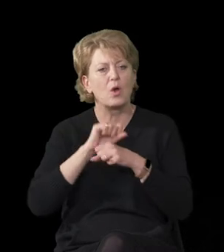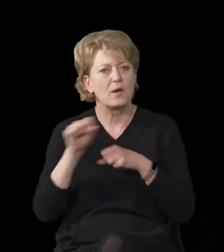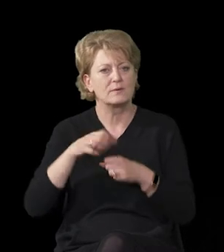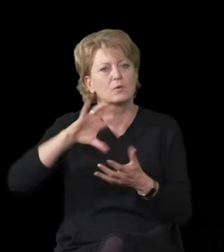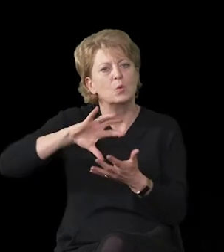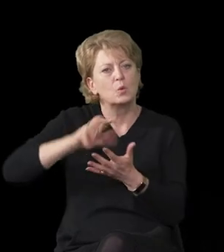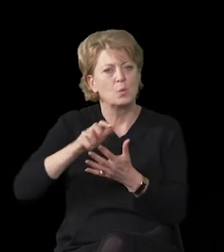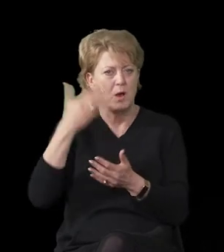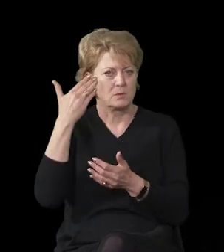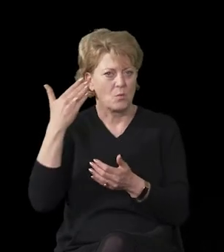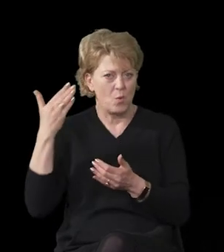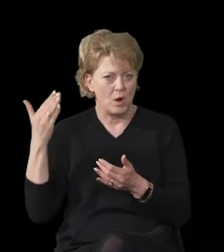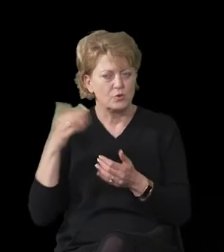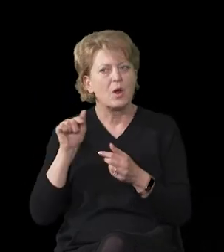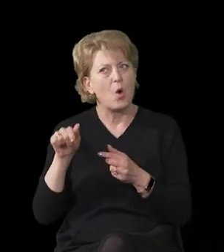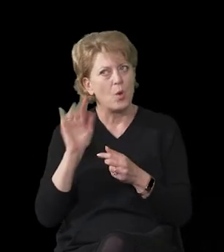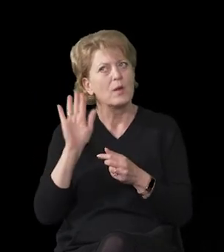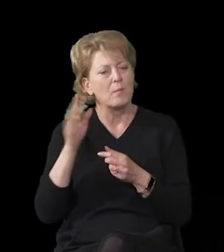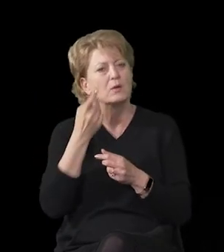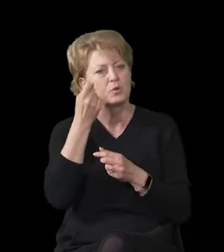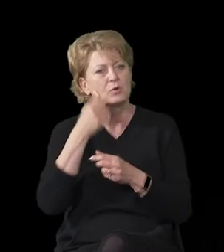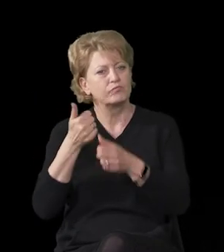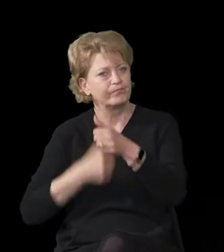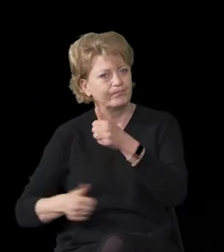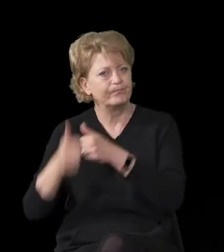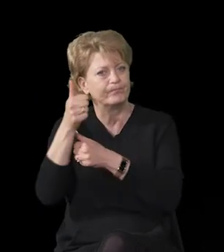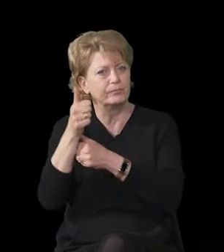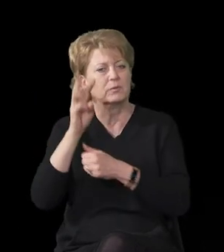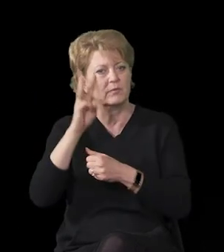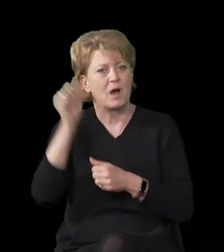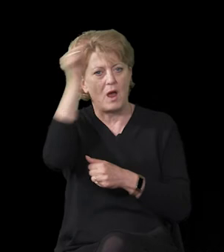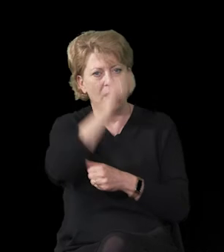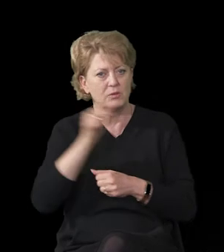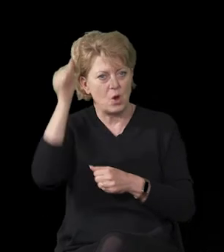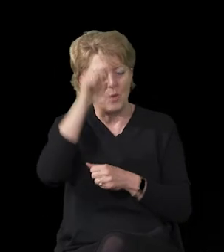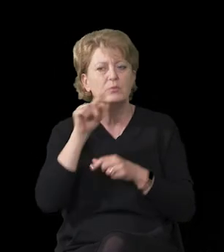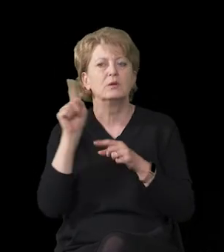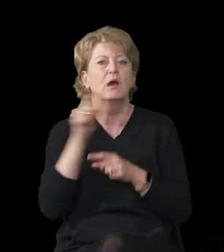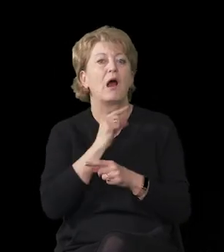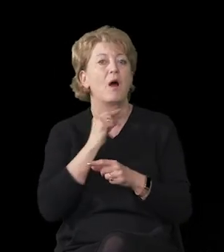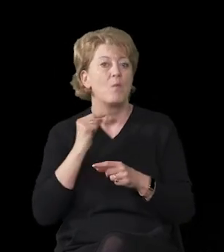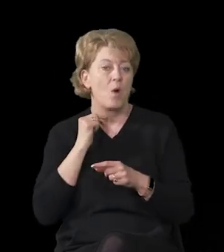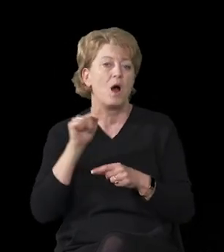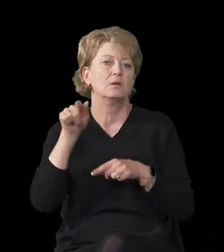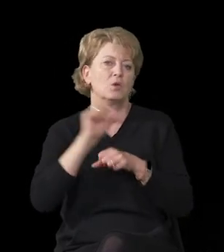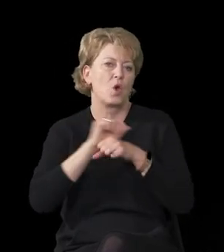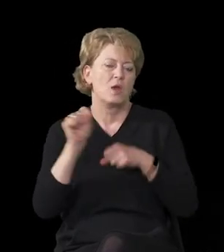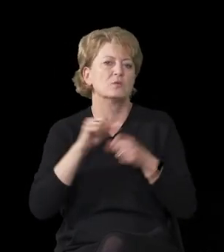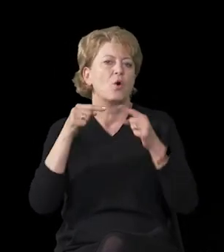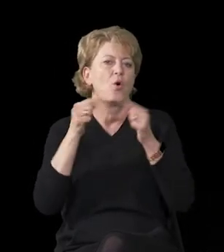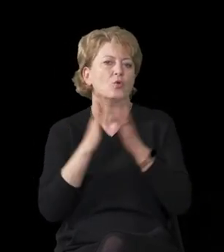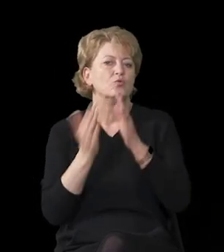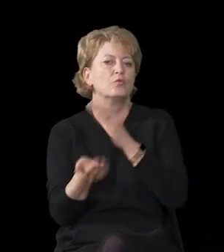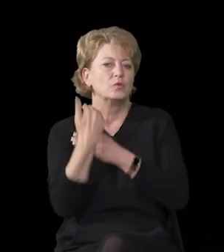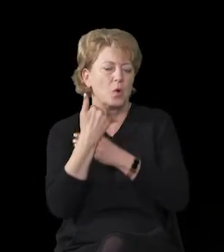jakimś sensie uprzywilejowana w Etiopii. Kapłani, to jest kościół wschodni, więc mogą mieć żony, mogą mieć rodziny i nie